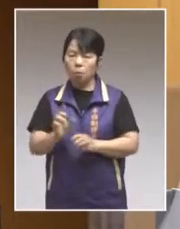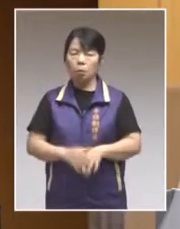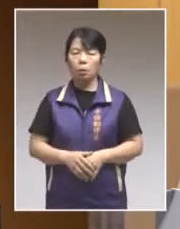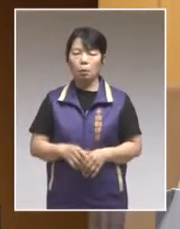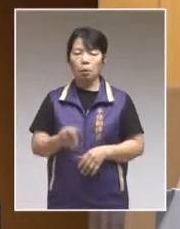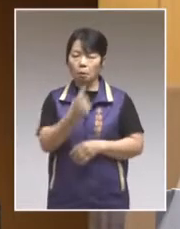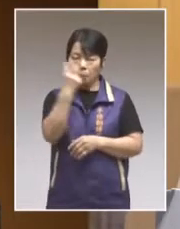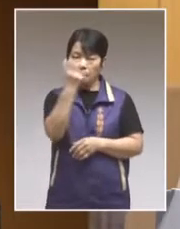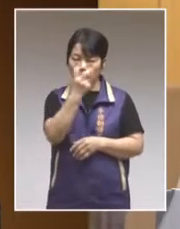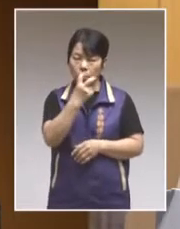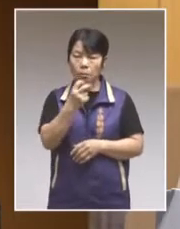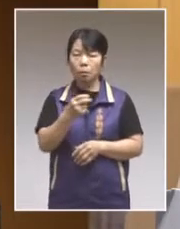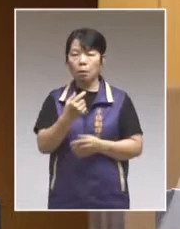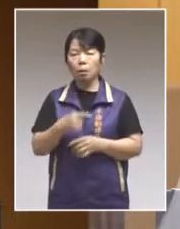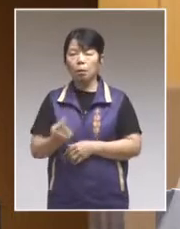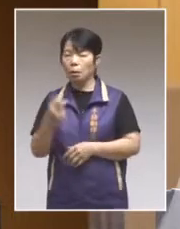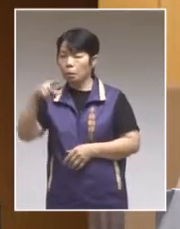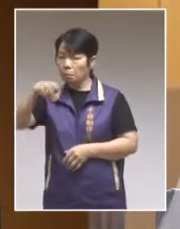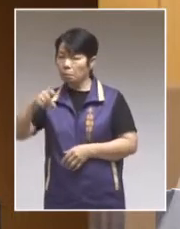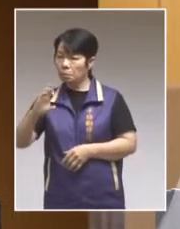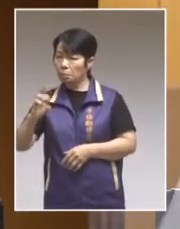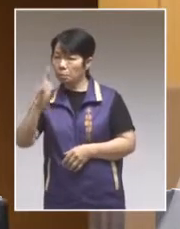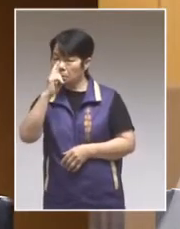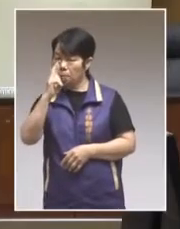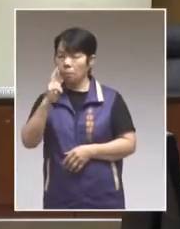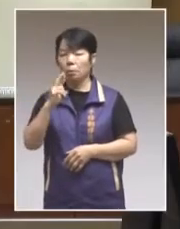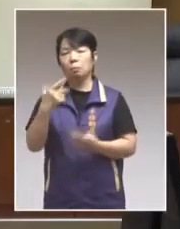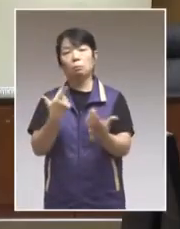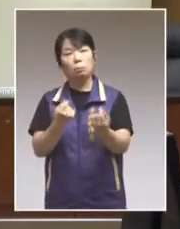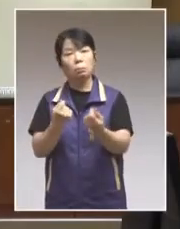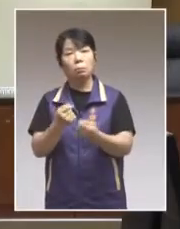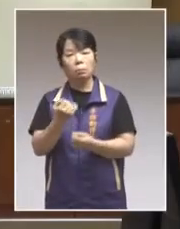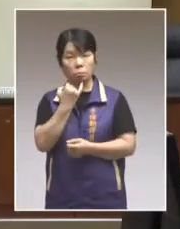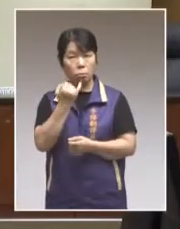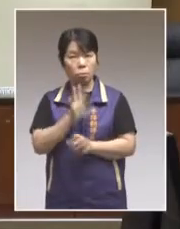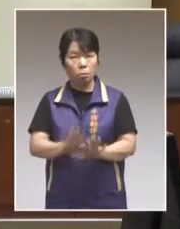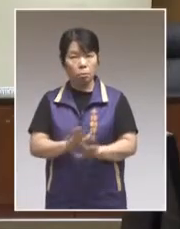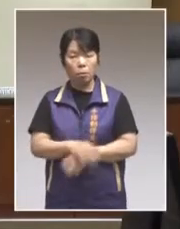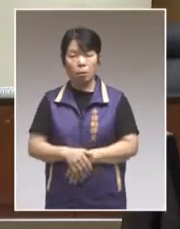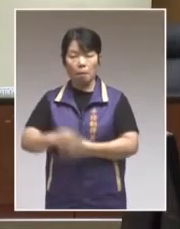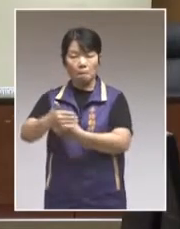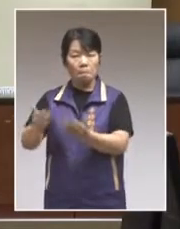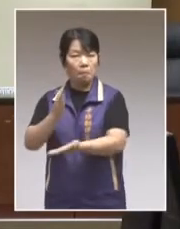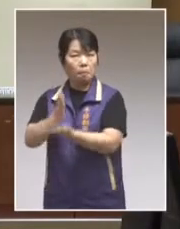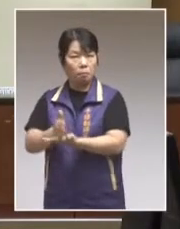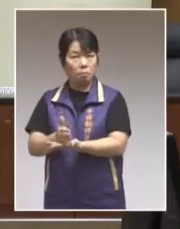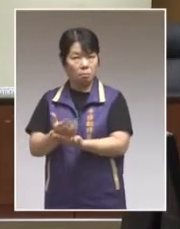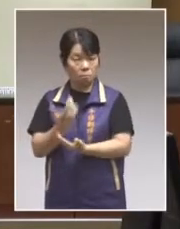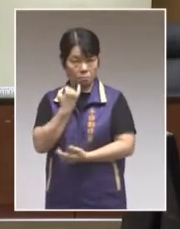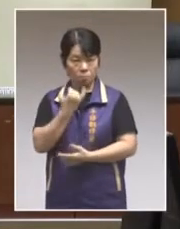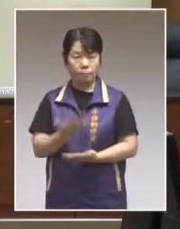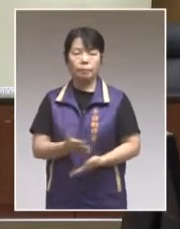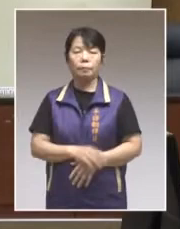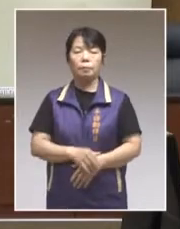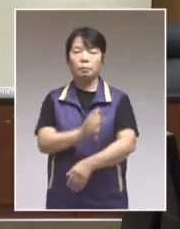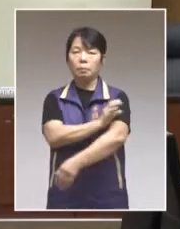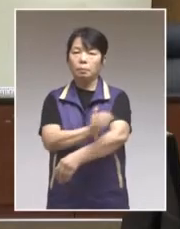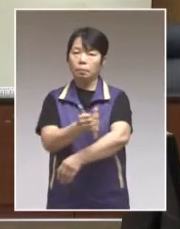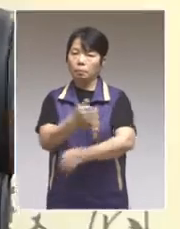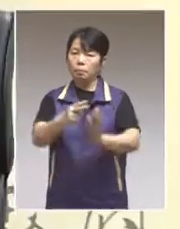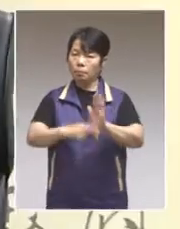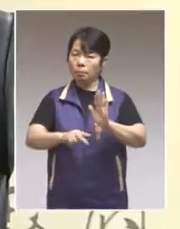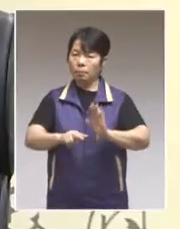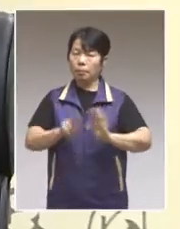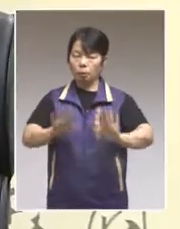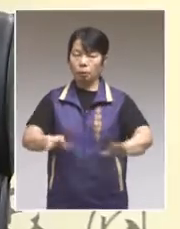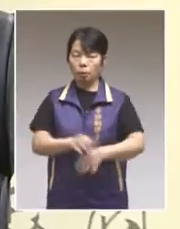就等同确诊，有学生阳性就停班呢？ 好，谢谢，我请潘基正说明。 好，谢谢提问。那根